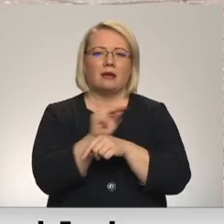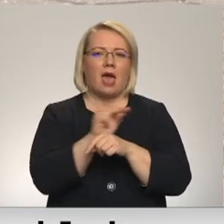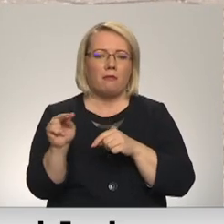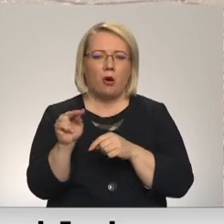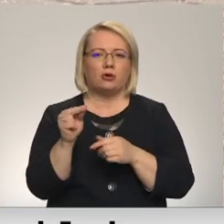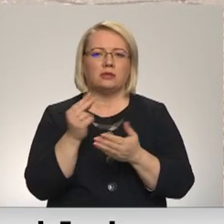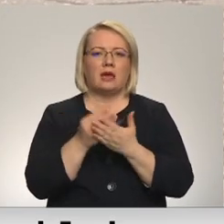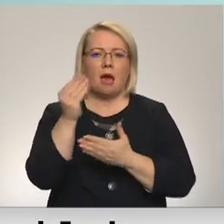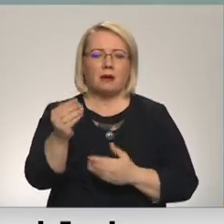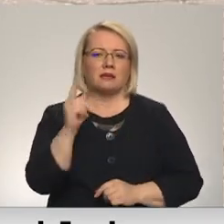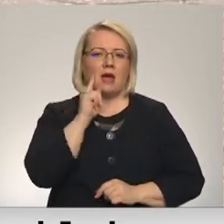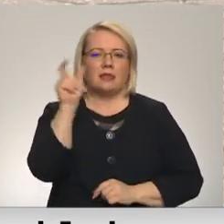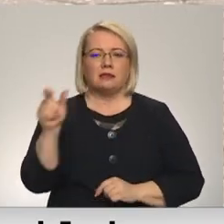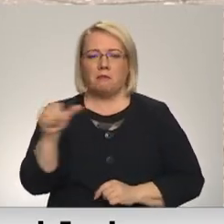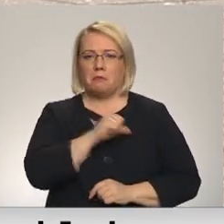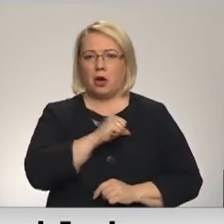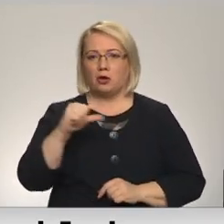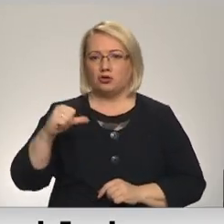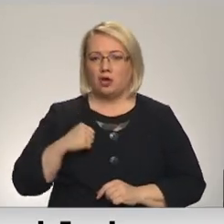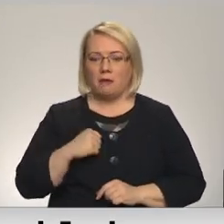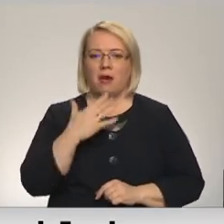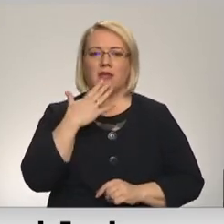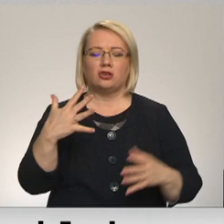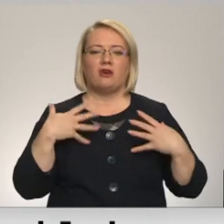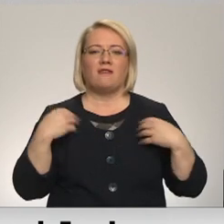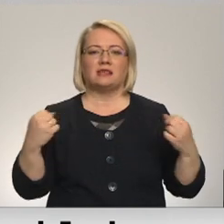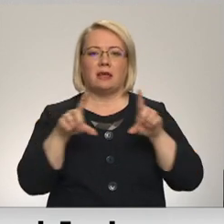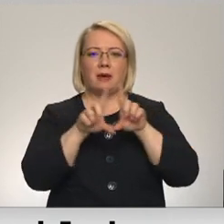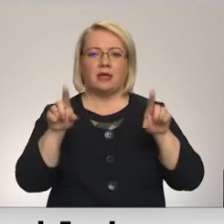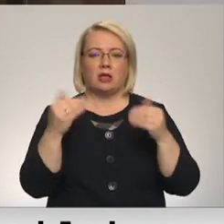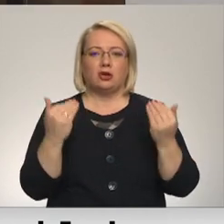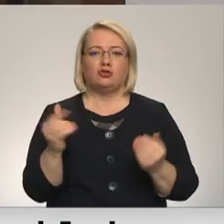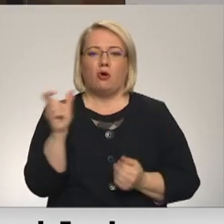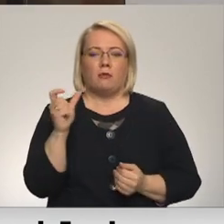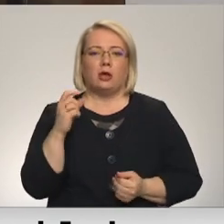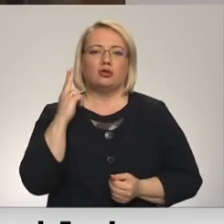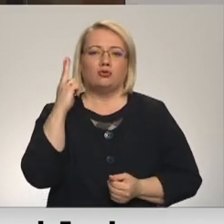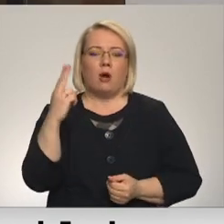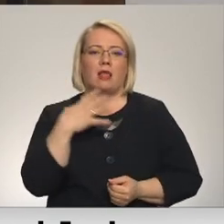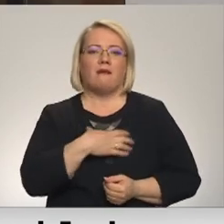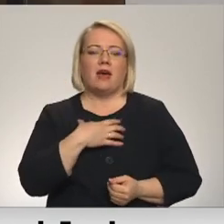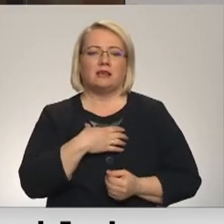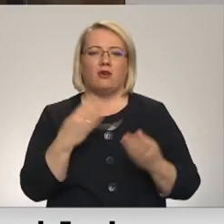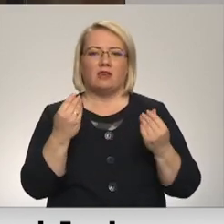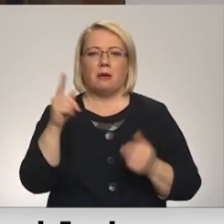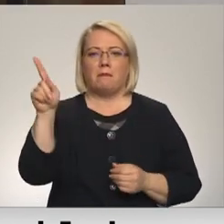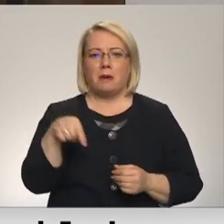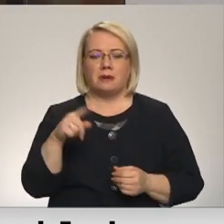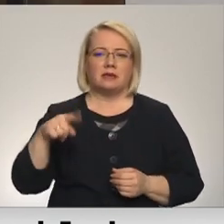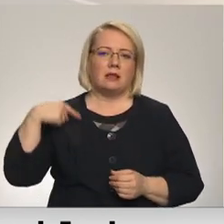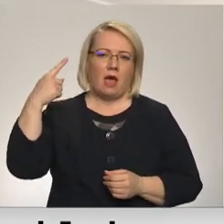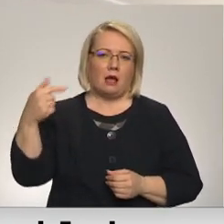jāapmaksā nedzirdīgajiem cilvēkiem pašiem. Nacionālais veselības dienests šobrīd sola vajadzīgo finansējumu pieprasīt nākamgad.